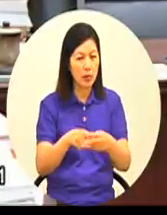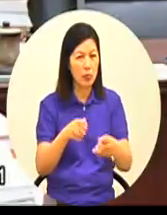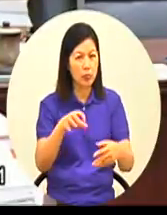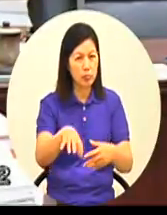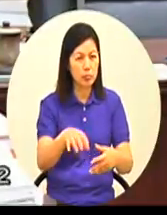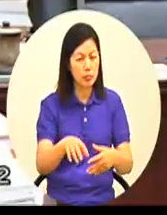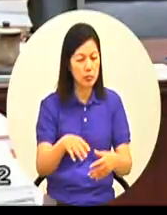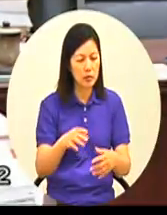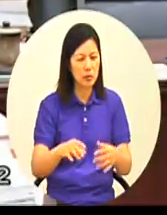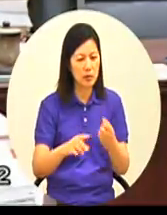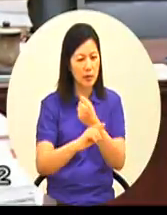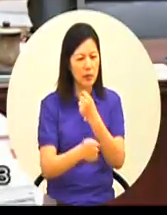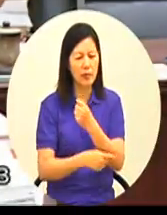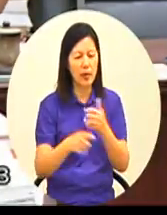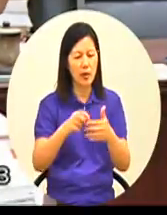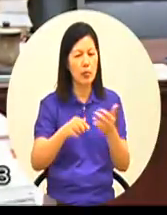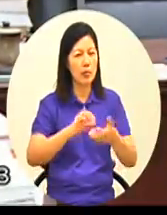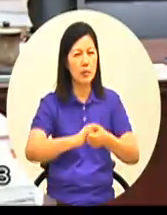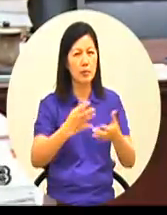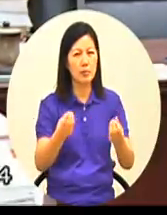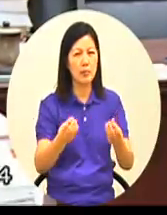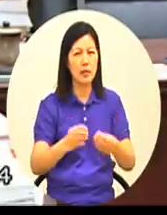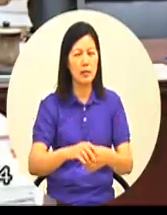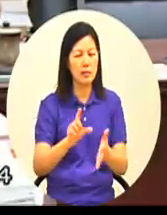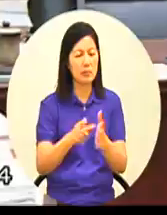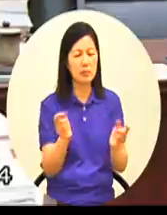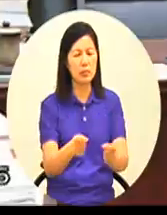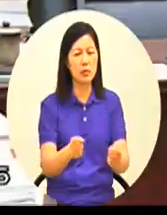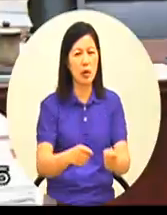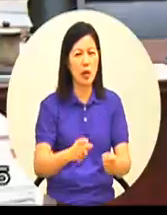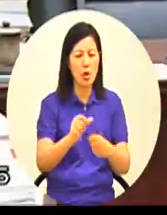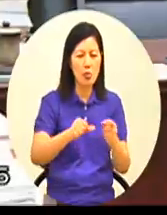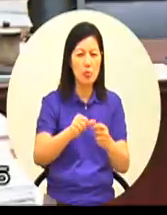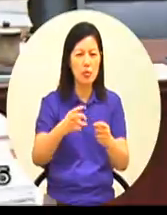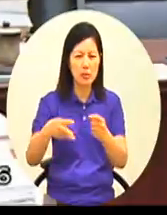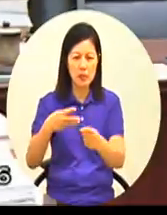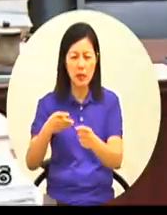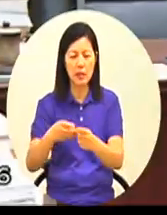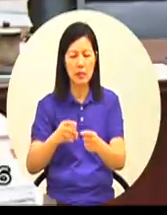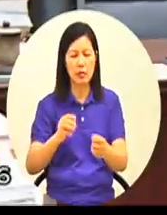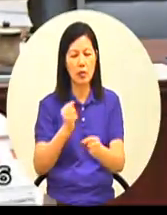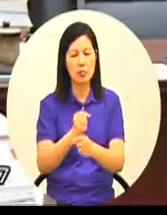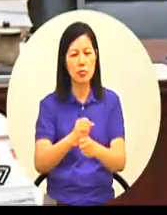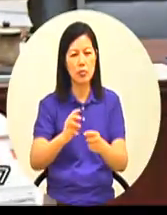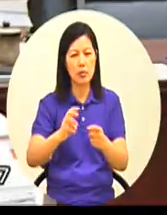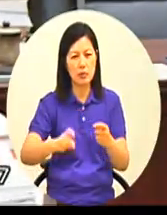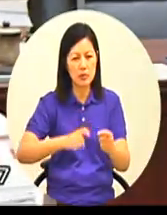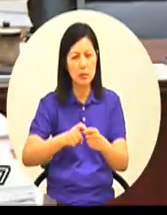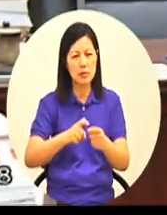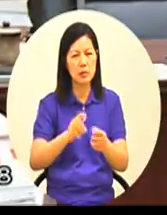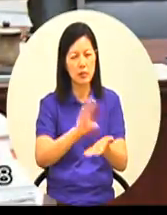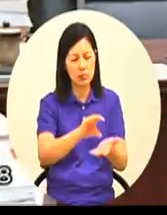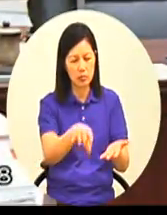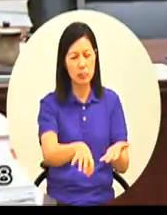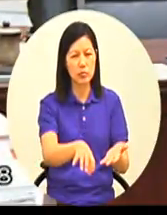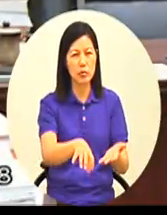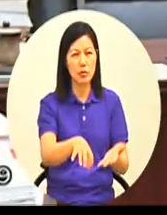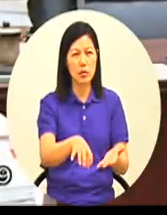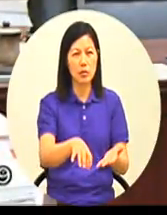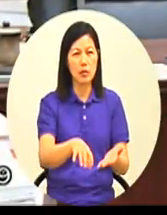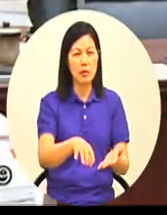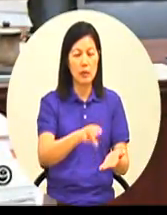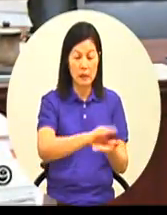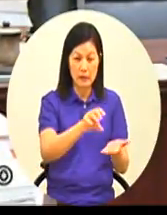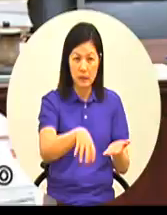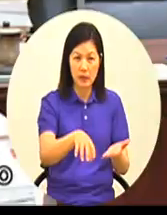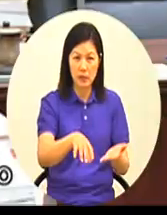土地是临时性的，他可能做三年，也许做五年，也许一直做十年的停车场。但我们是不是因为停车场我们最